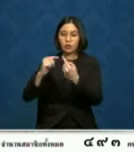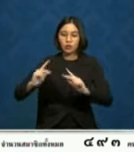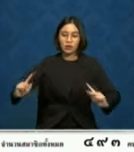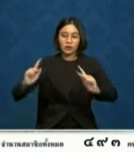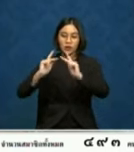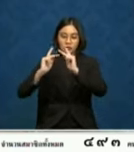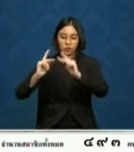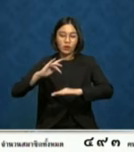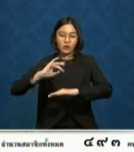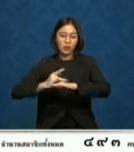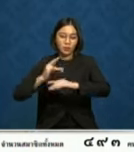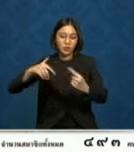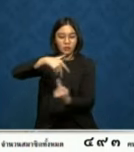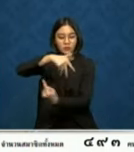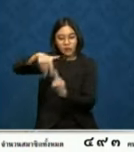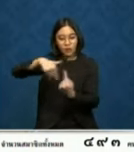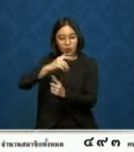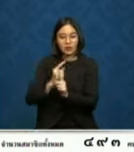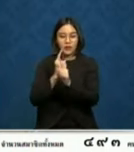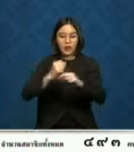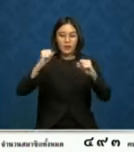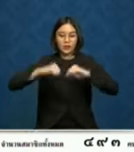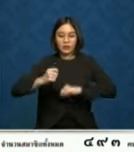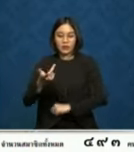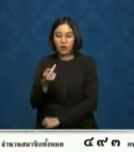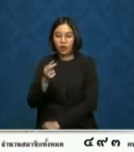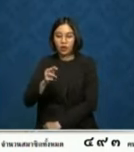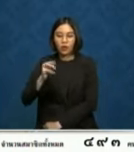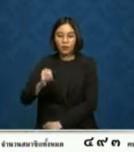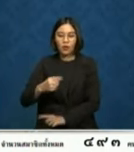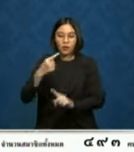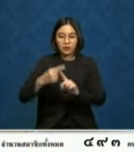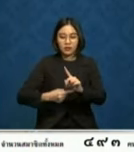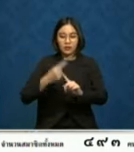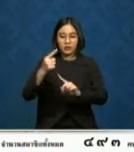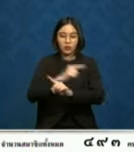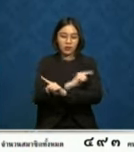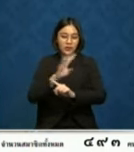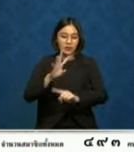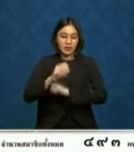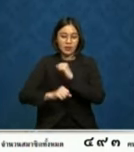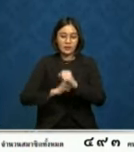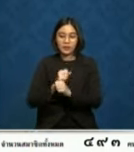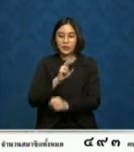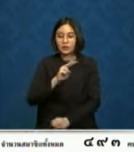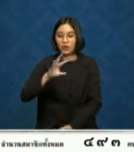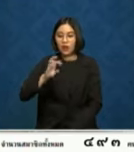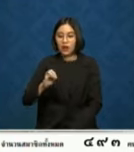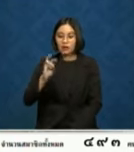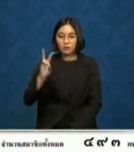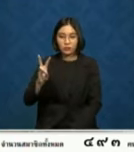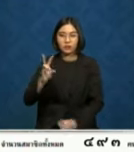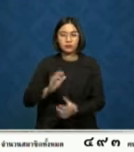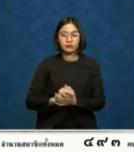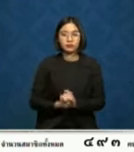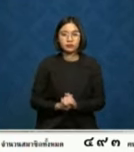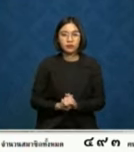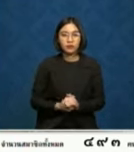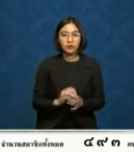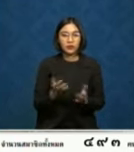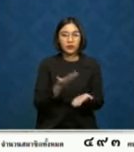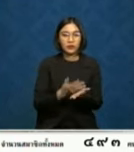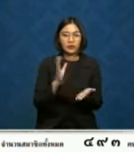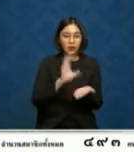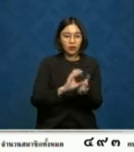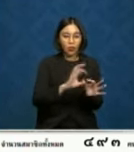ทรัพยากรธรรมชาติและสิ่งแวดล้อมตามมติคณะรัฐมนตรีเมื่อวันที่ 4มกราคม2566โดยผูกพันงบ